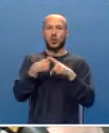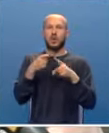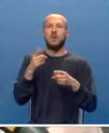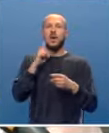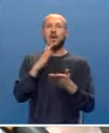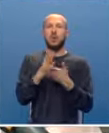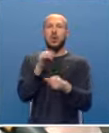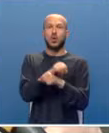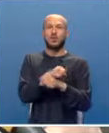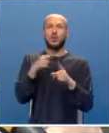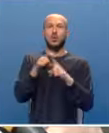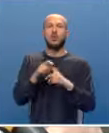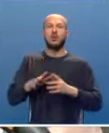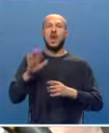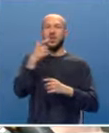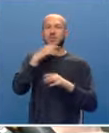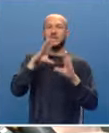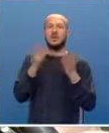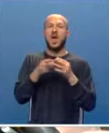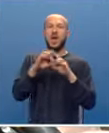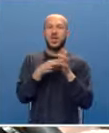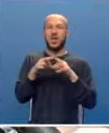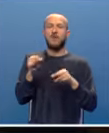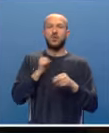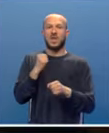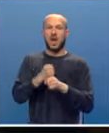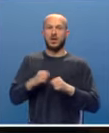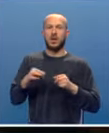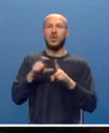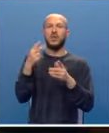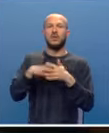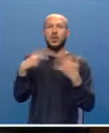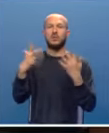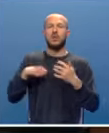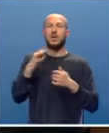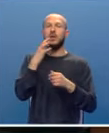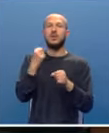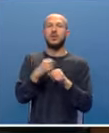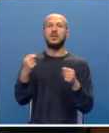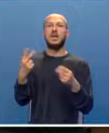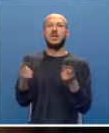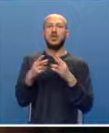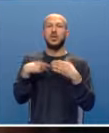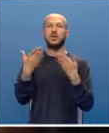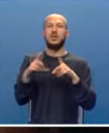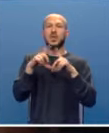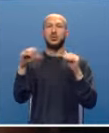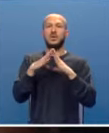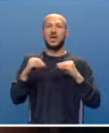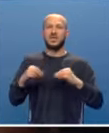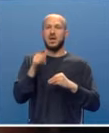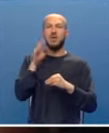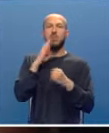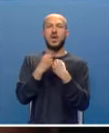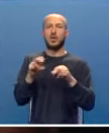u ropstvu, kod njih lično, to je sve Alina vojska radila. Od 2008. kada je proces traženja dodijeljen Institutu za nestale i